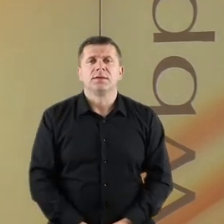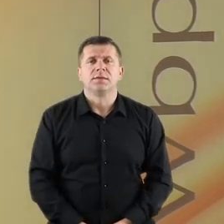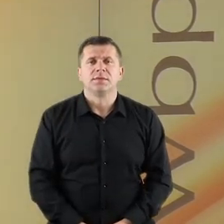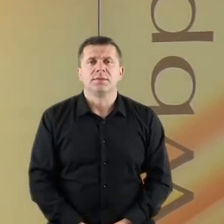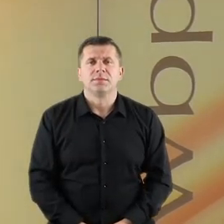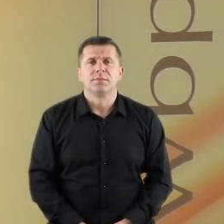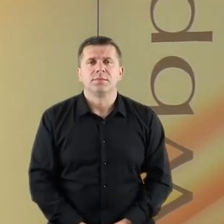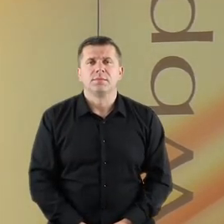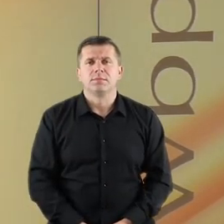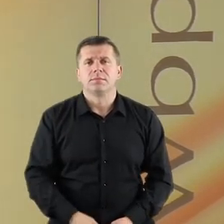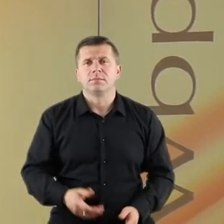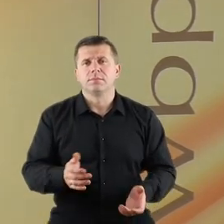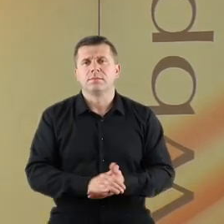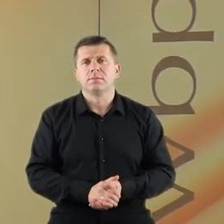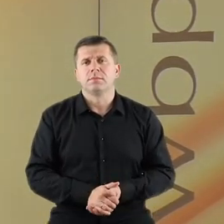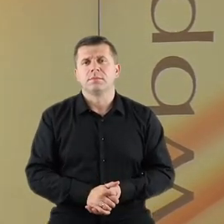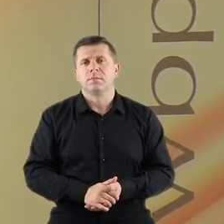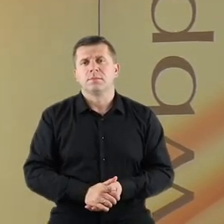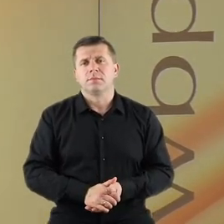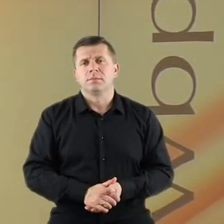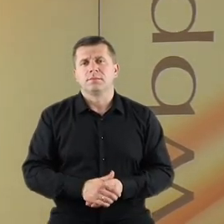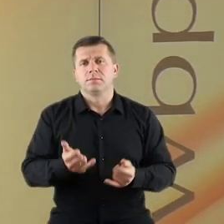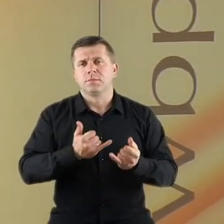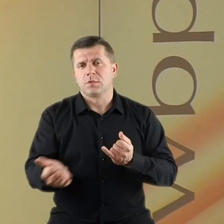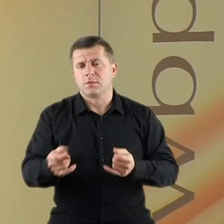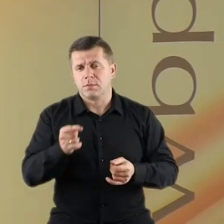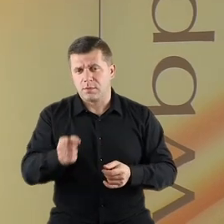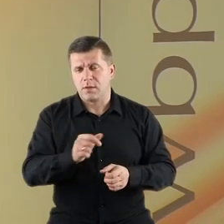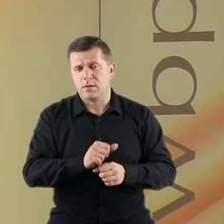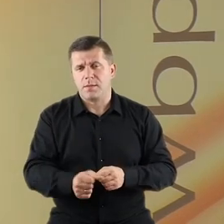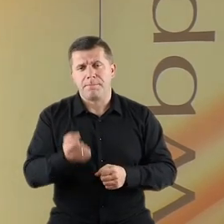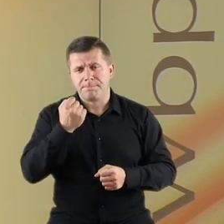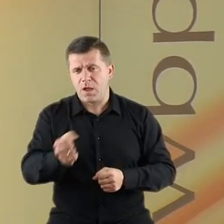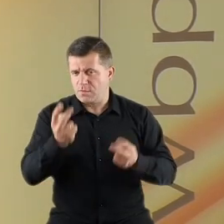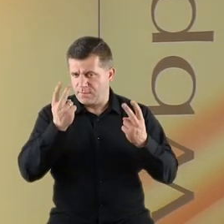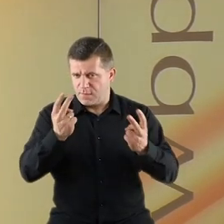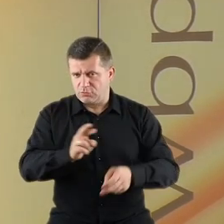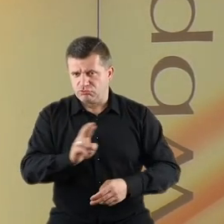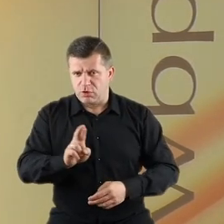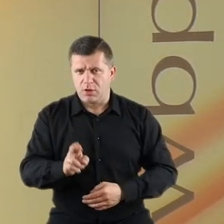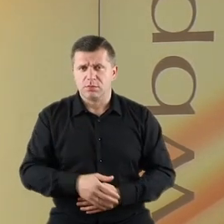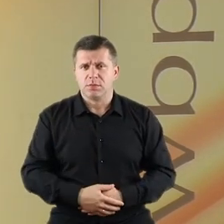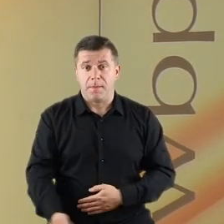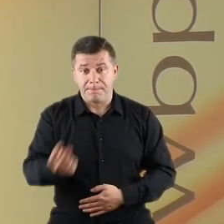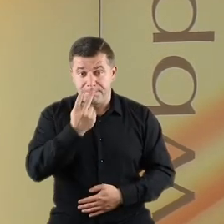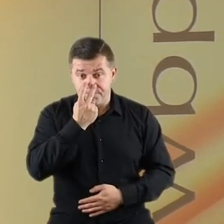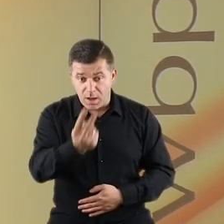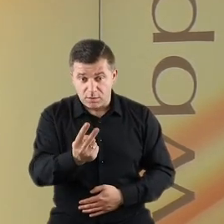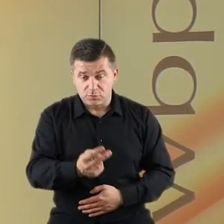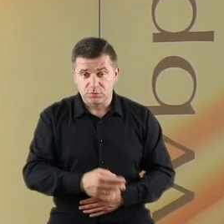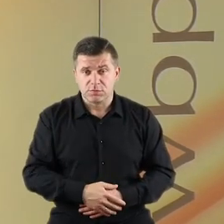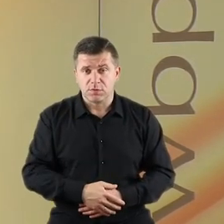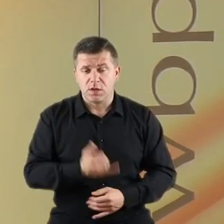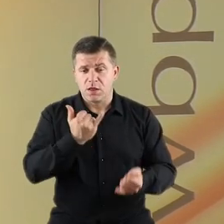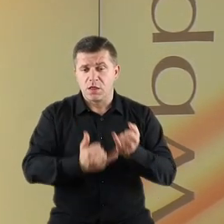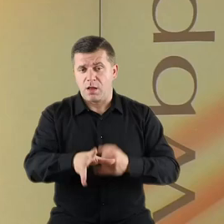kupka gówno kaszubszczyzny nie więc po prostu bardzo istotna rzecz patrz na mnie kiedy ze mną